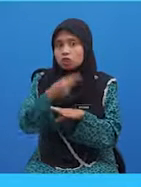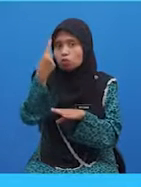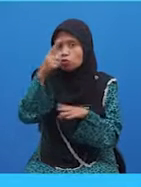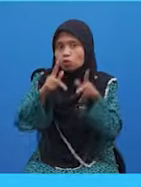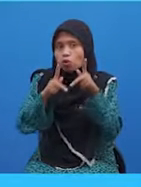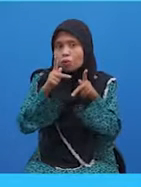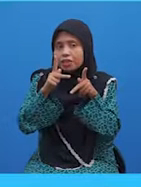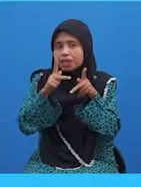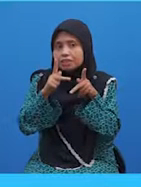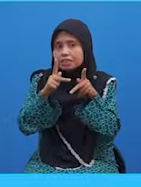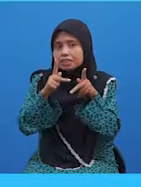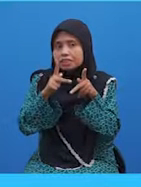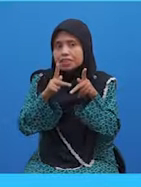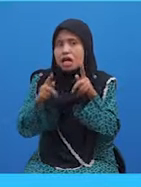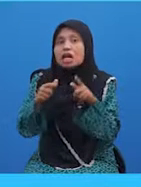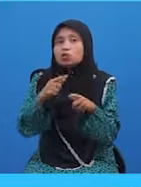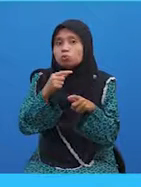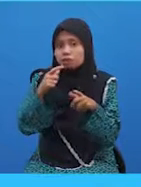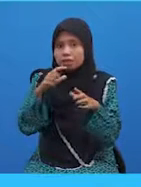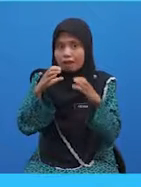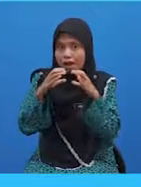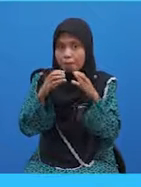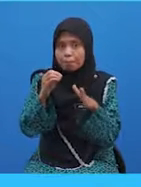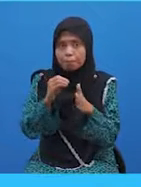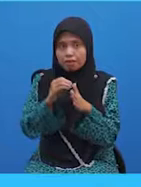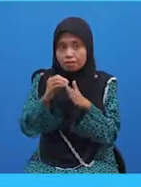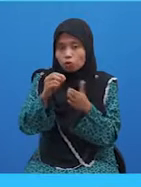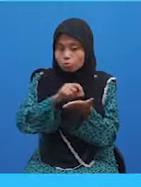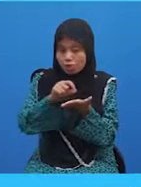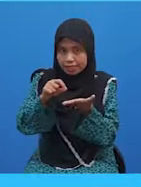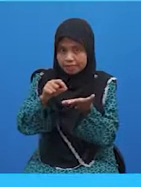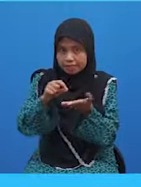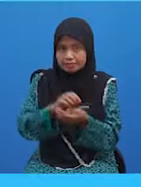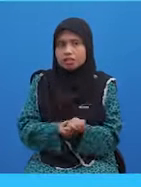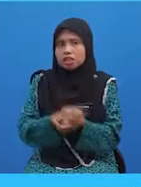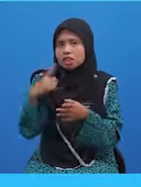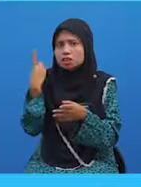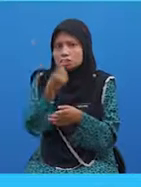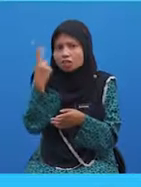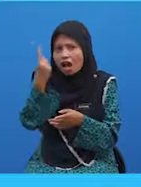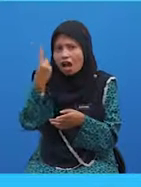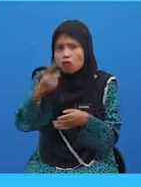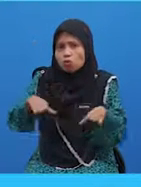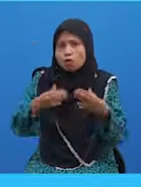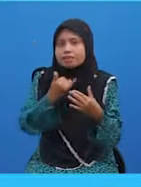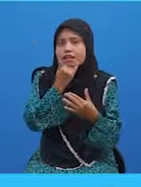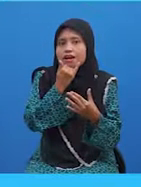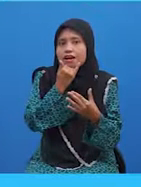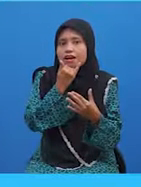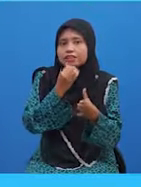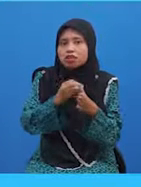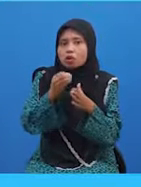berkomunikasi secara lisan atau tulisan. Kita sering melakukan kesalahan